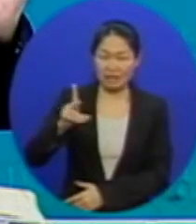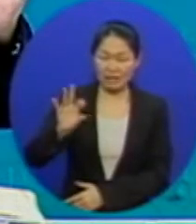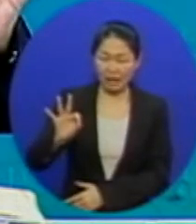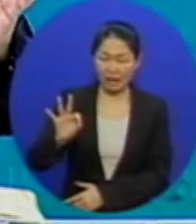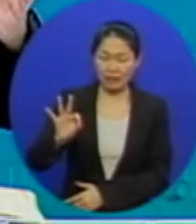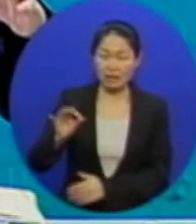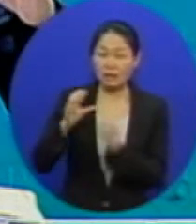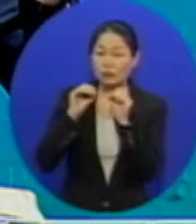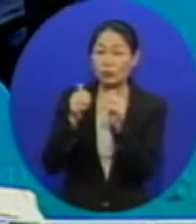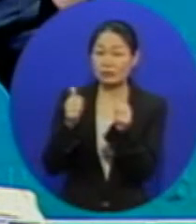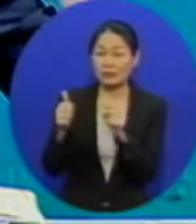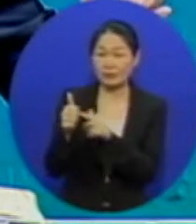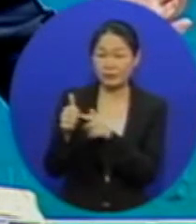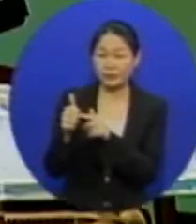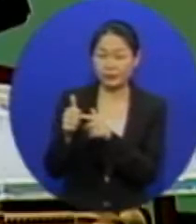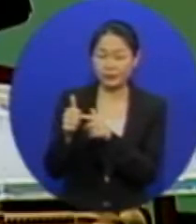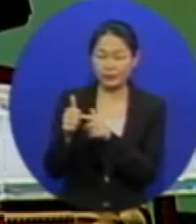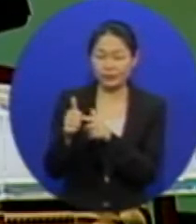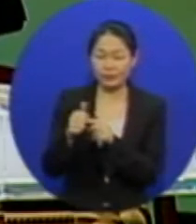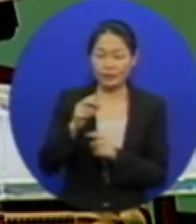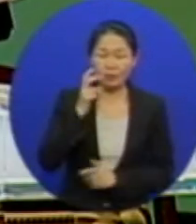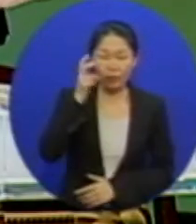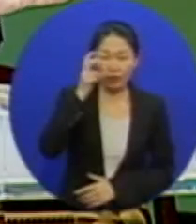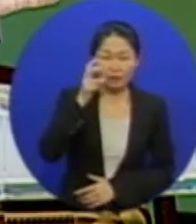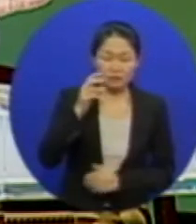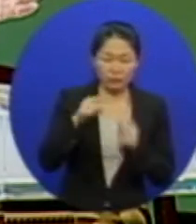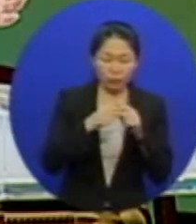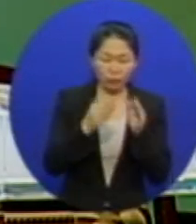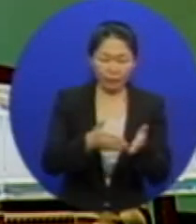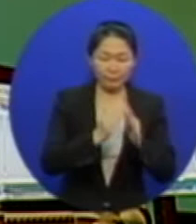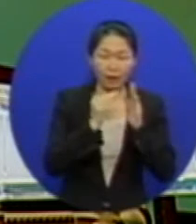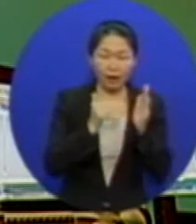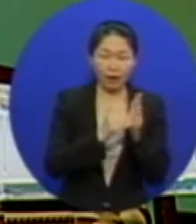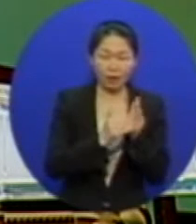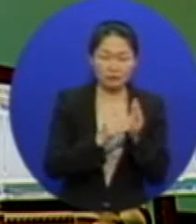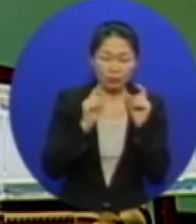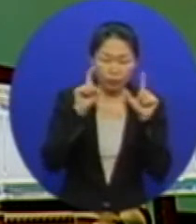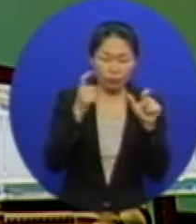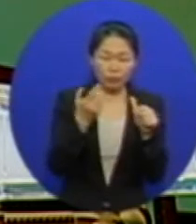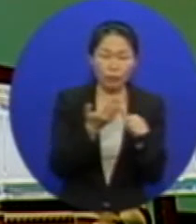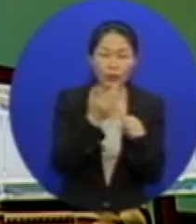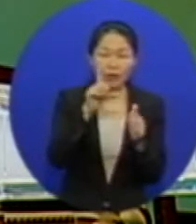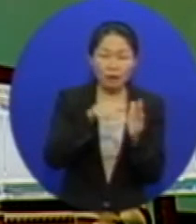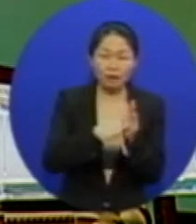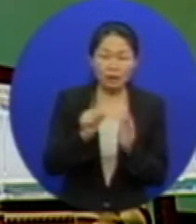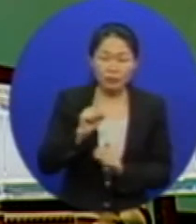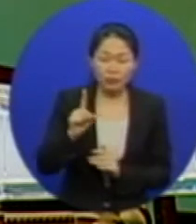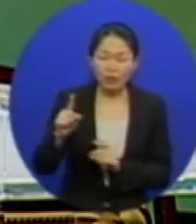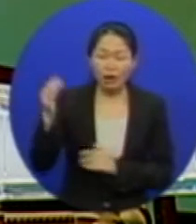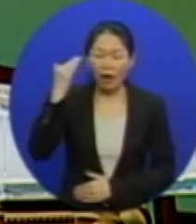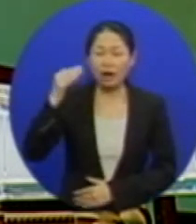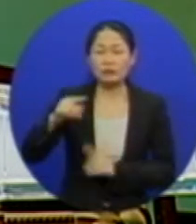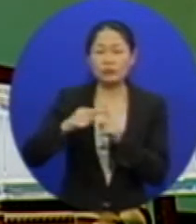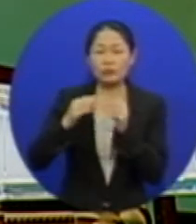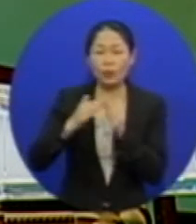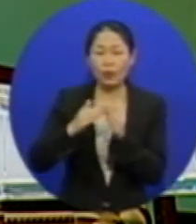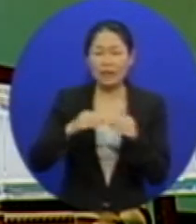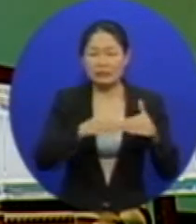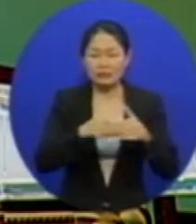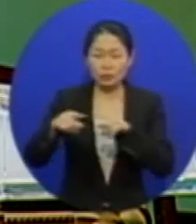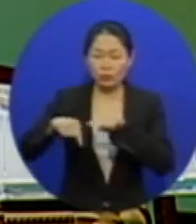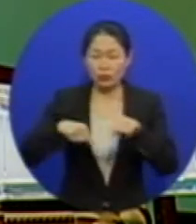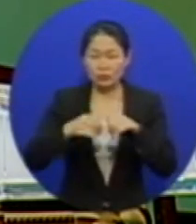평양에서 교회를 개척 하시면서 목회할 때 너무너무 힘든 것이 한국 교회의 지도자들을 사이에